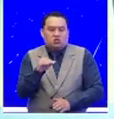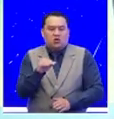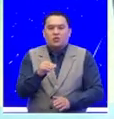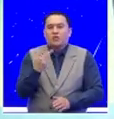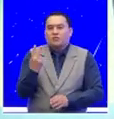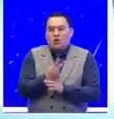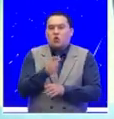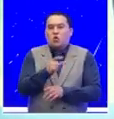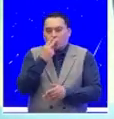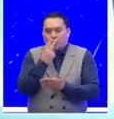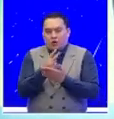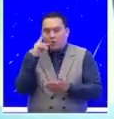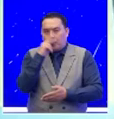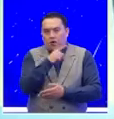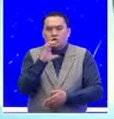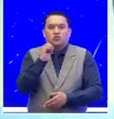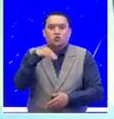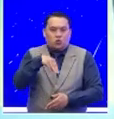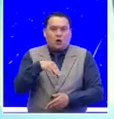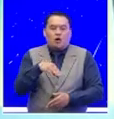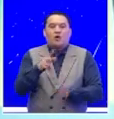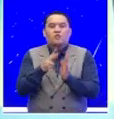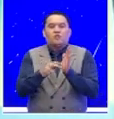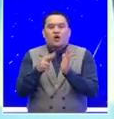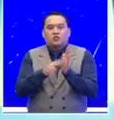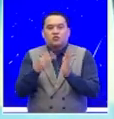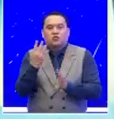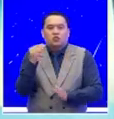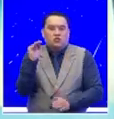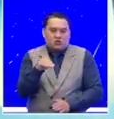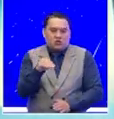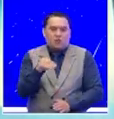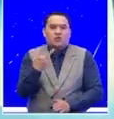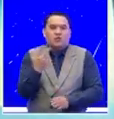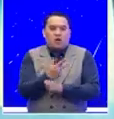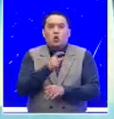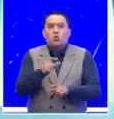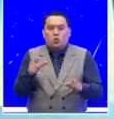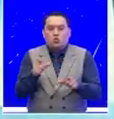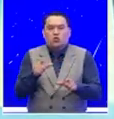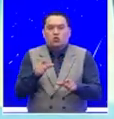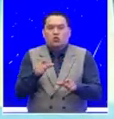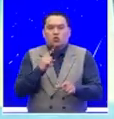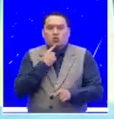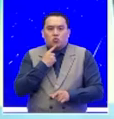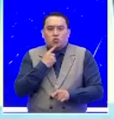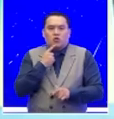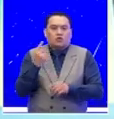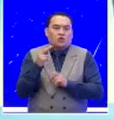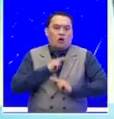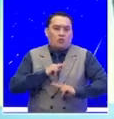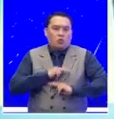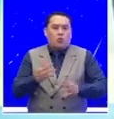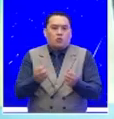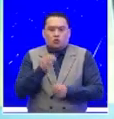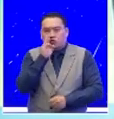Второе. Люди указывают неправильный счет. Таких более 83 тысяч. Третье. Люди, оказывается, трудятся на второй работе,